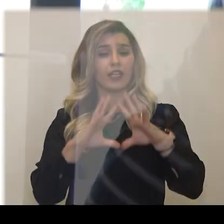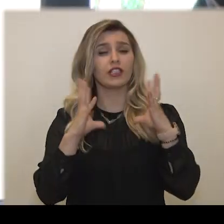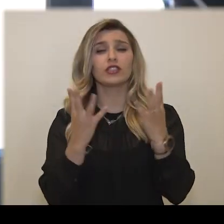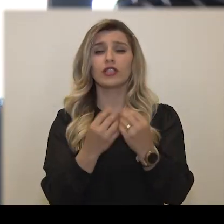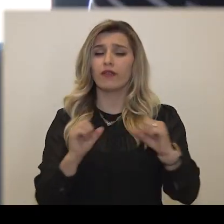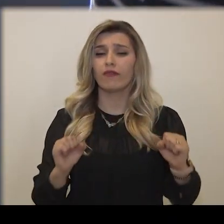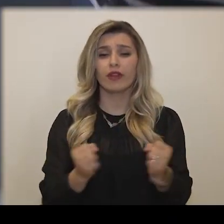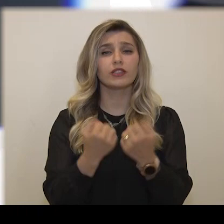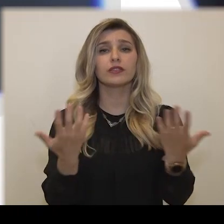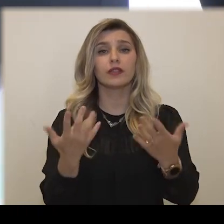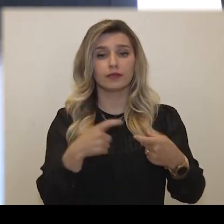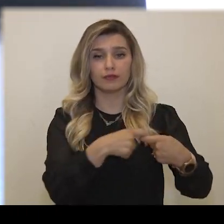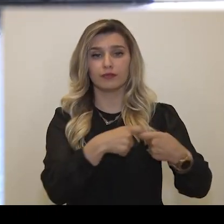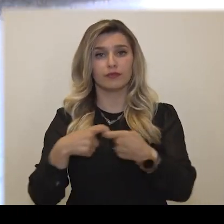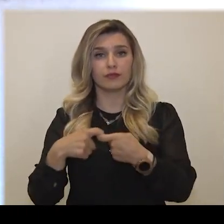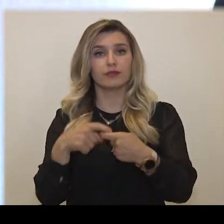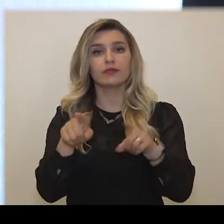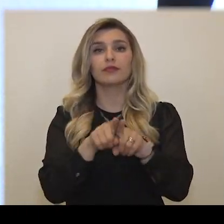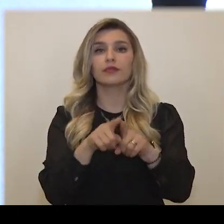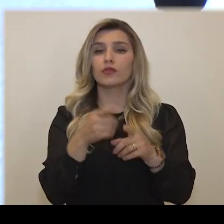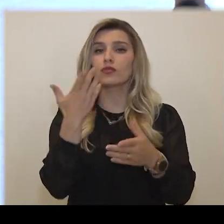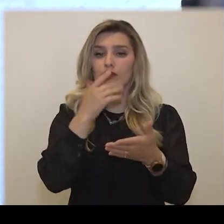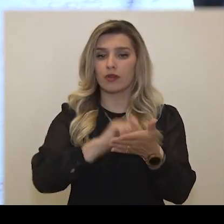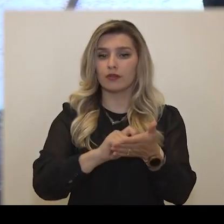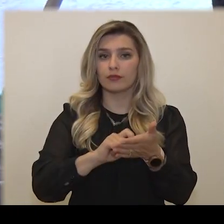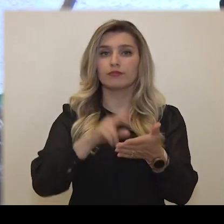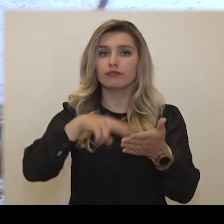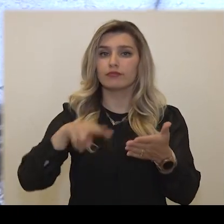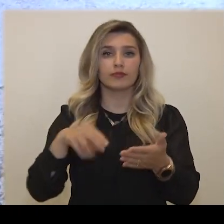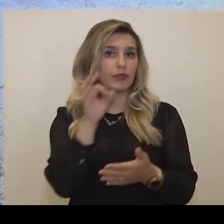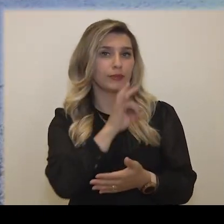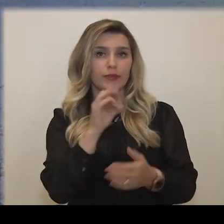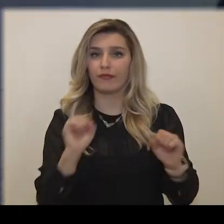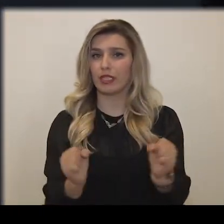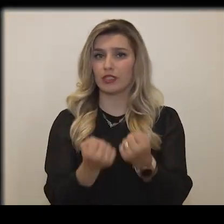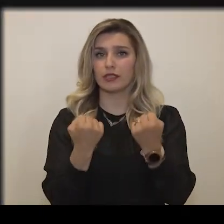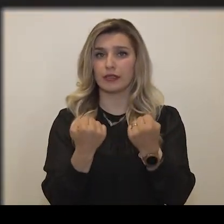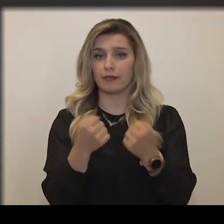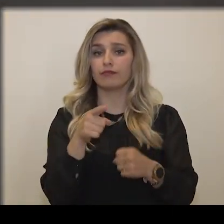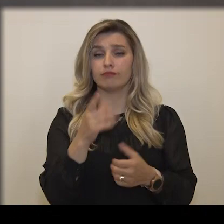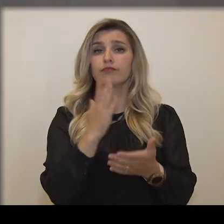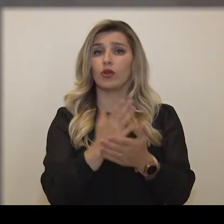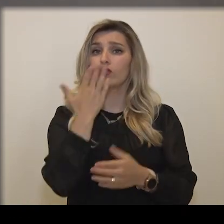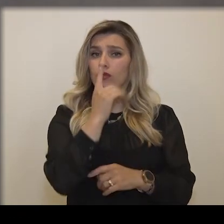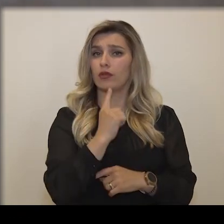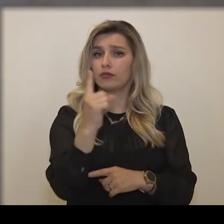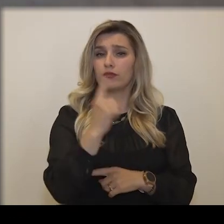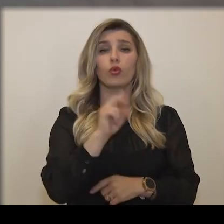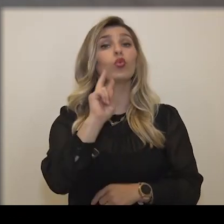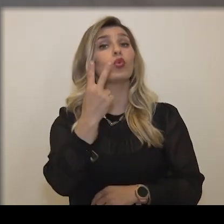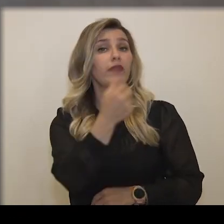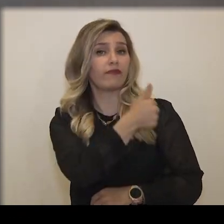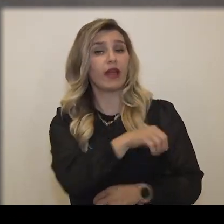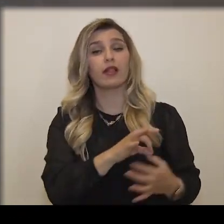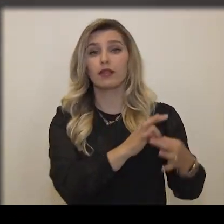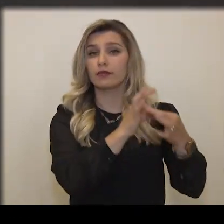E gjithë vështërësia e saj lidhet me mungesën e dijes dhe shkrim leximit. Hidajetja kishe shkuar në shkollë